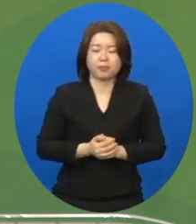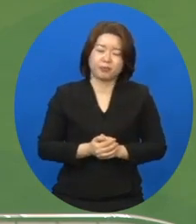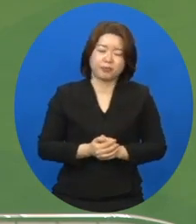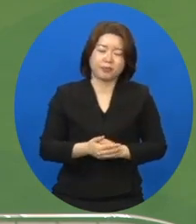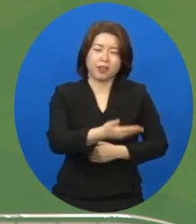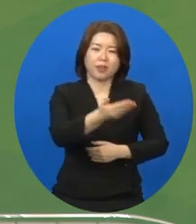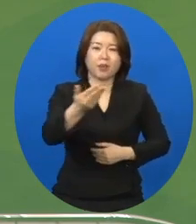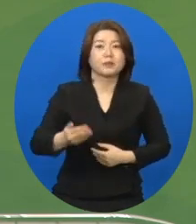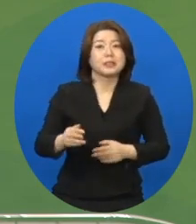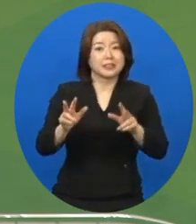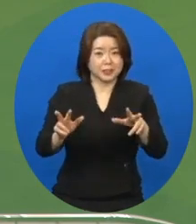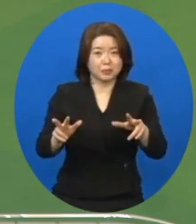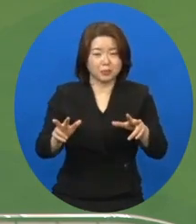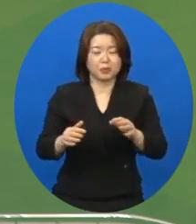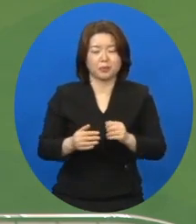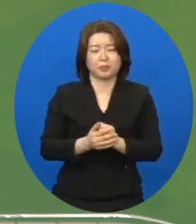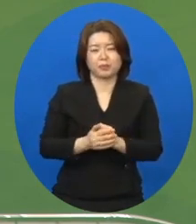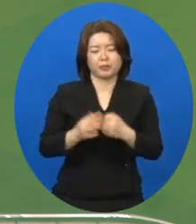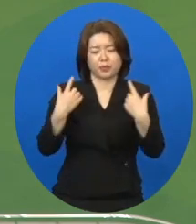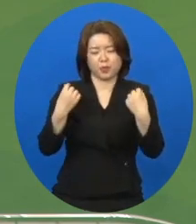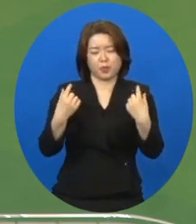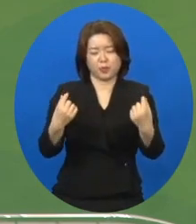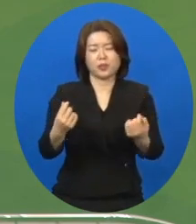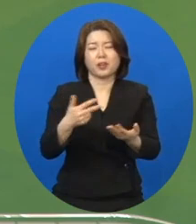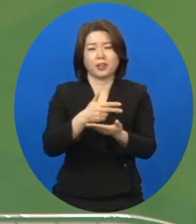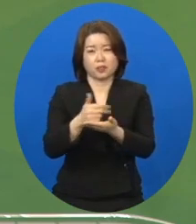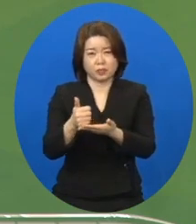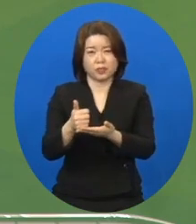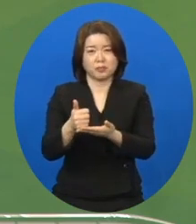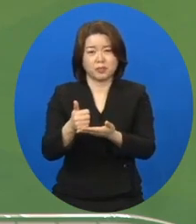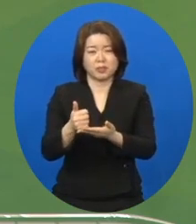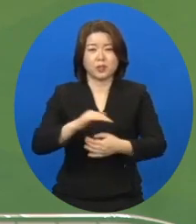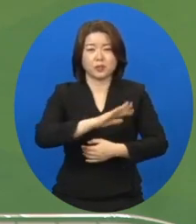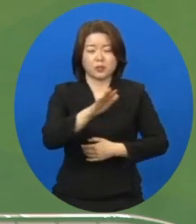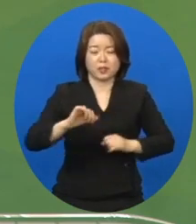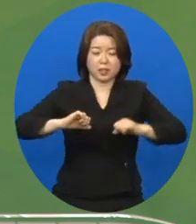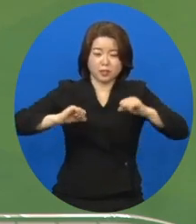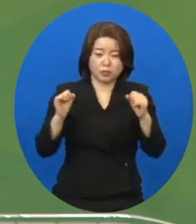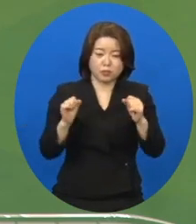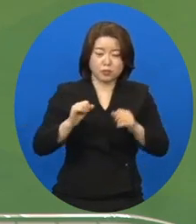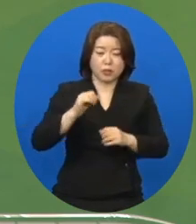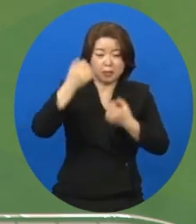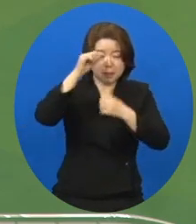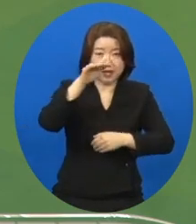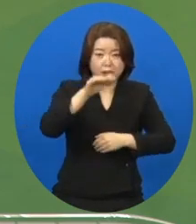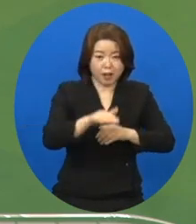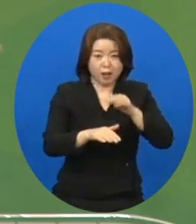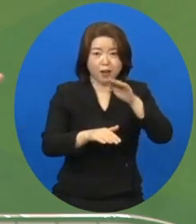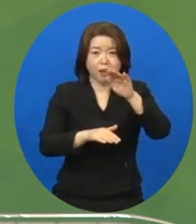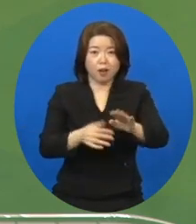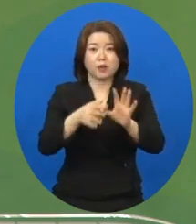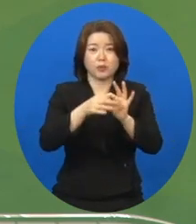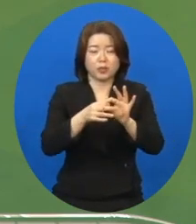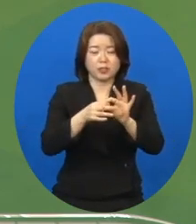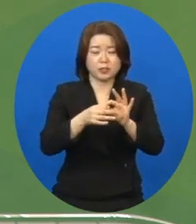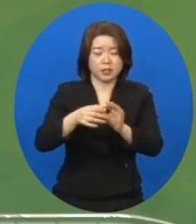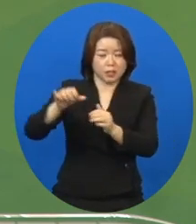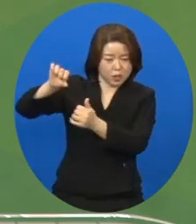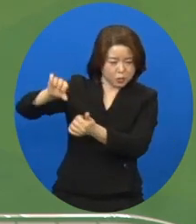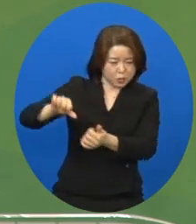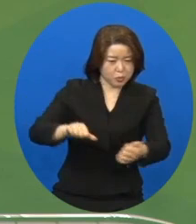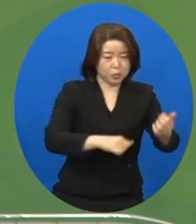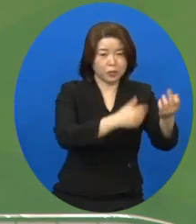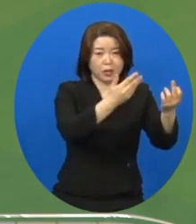지금도 동일하게 주님은 우리가 순종의 걸음을 통하여 요단강이 갈라지는